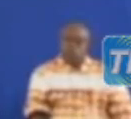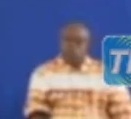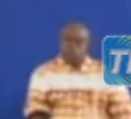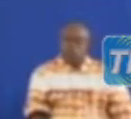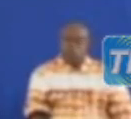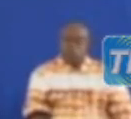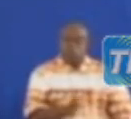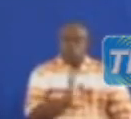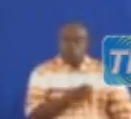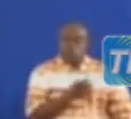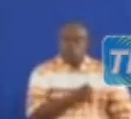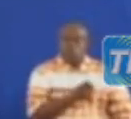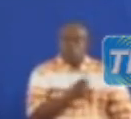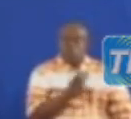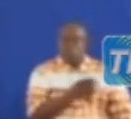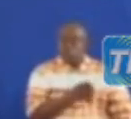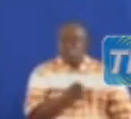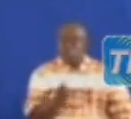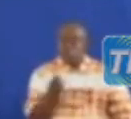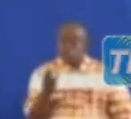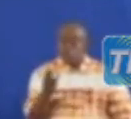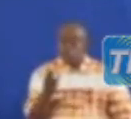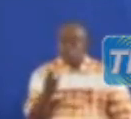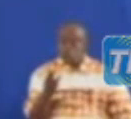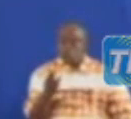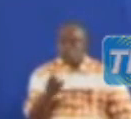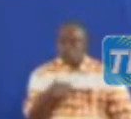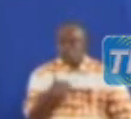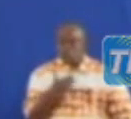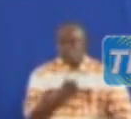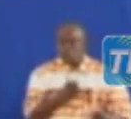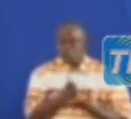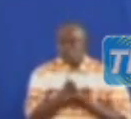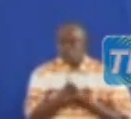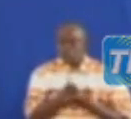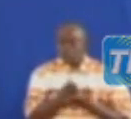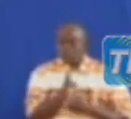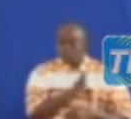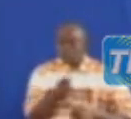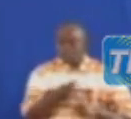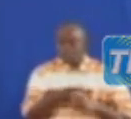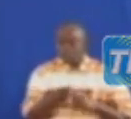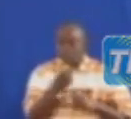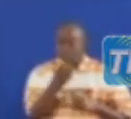fedha wa 2022-2023 zilizinishwa shilingi bilioni